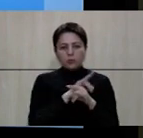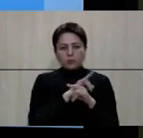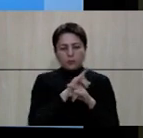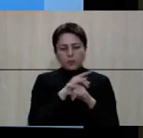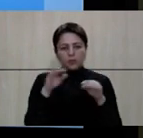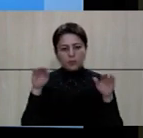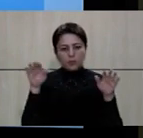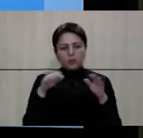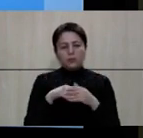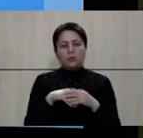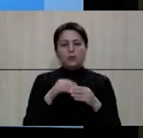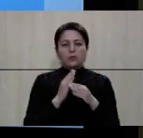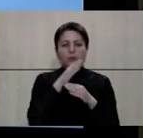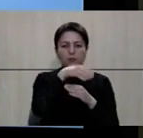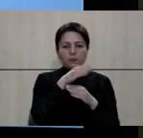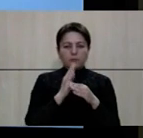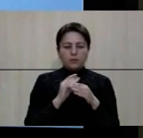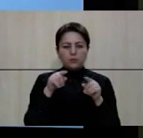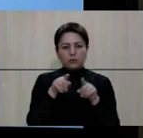tarqatishi mumkin.